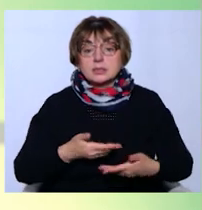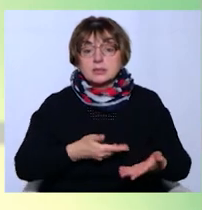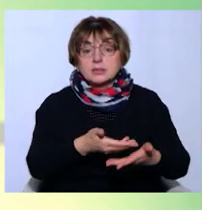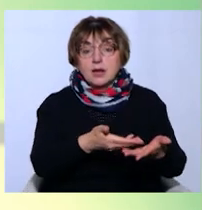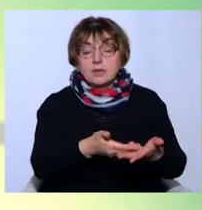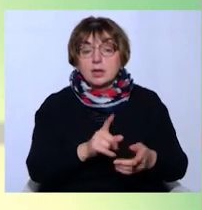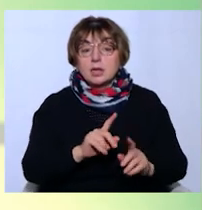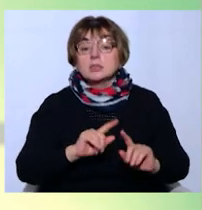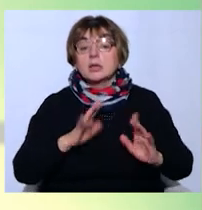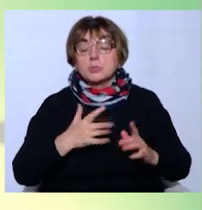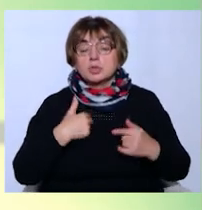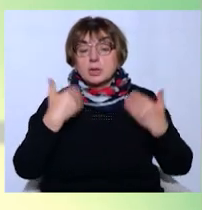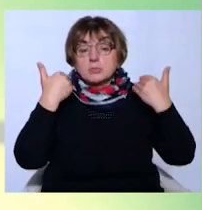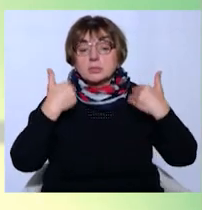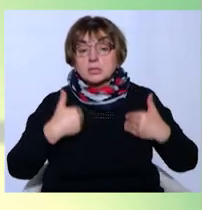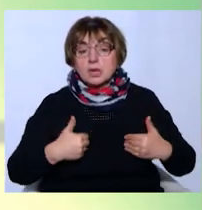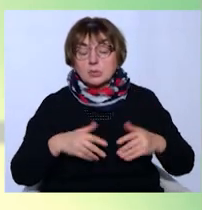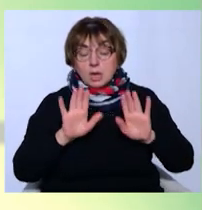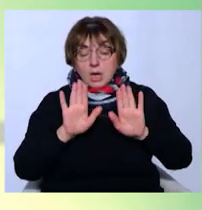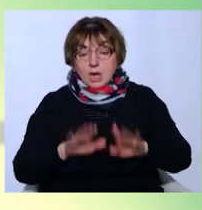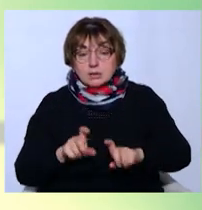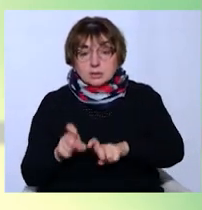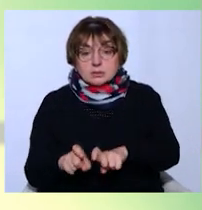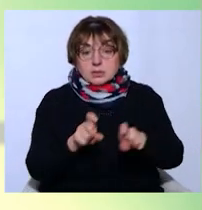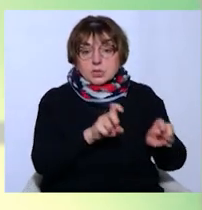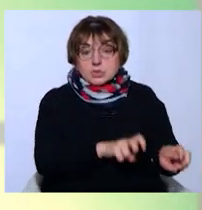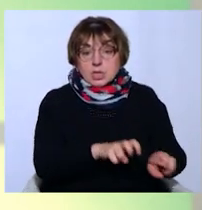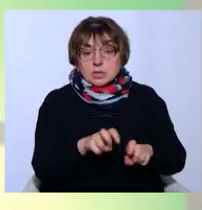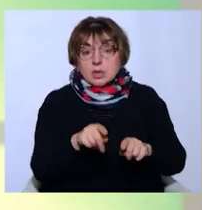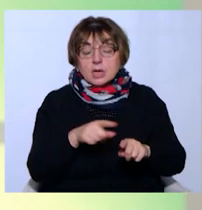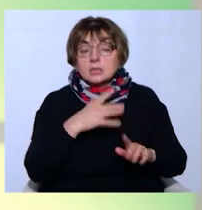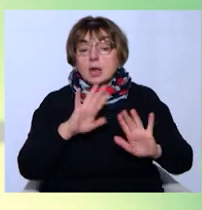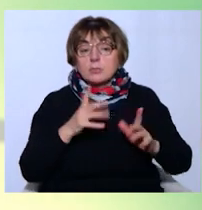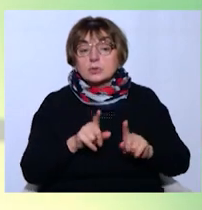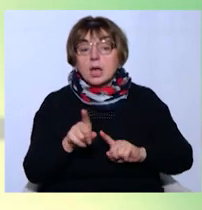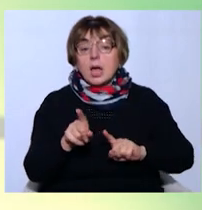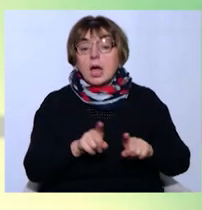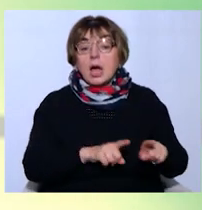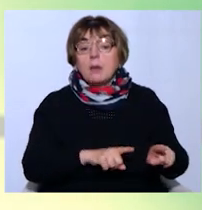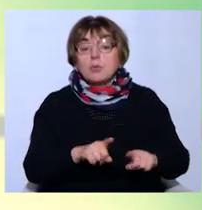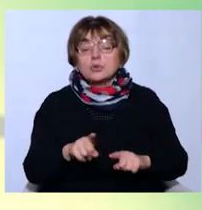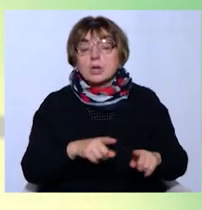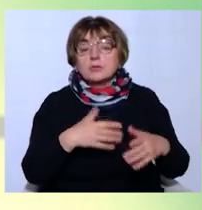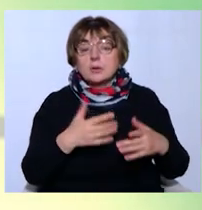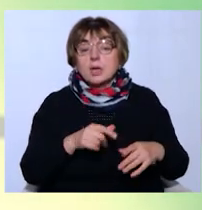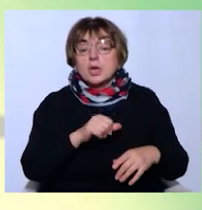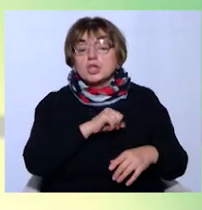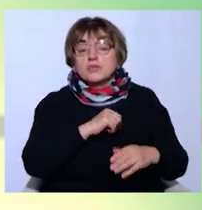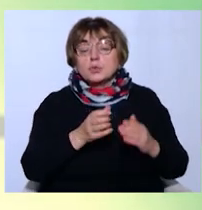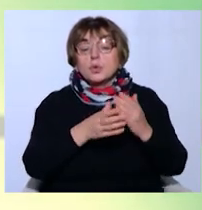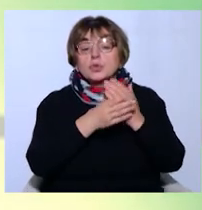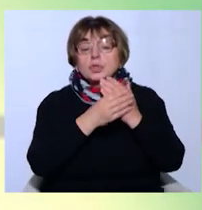სხეული მდებარეობას შეიცვლის, ამოძრავდება. ესე იგი, რა არის მოძრაობა? მოძრაობა არის